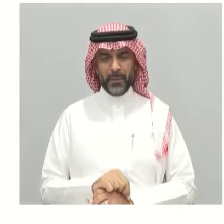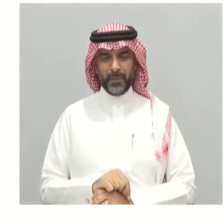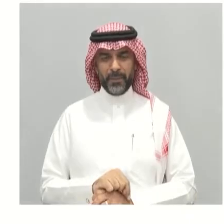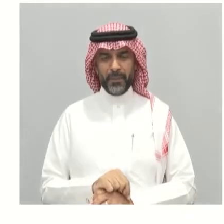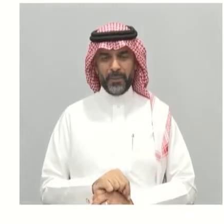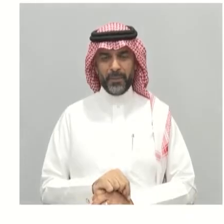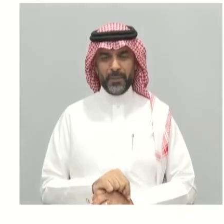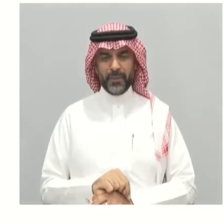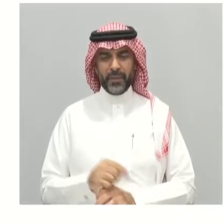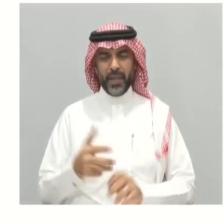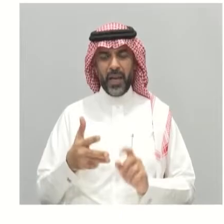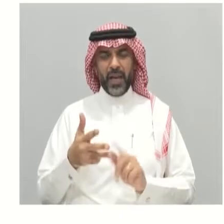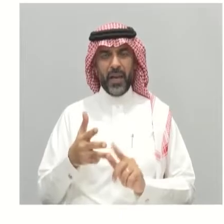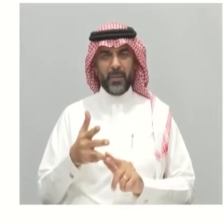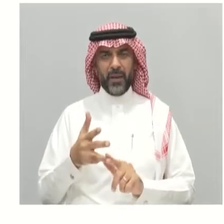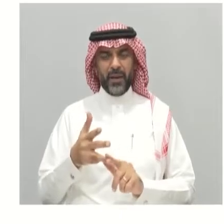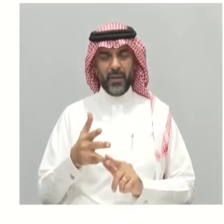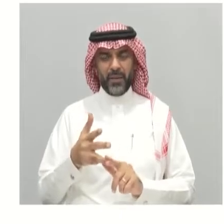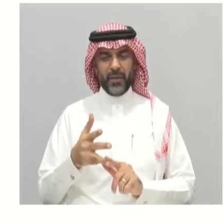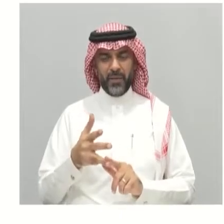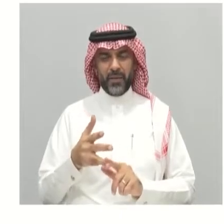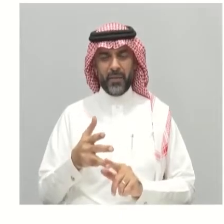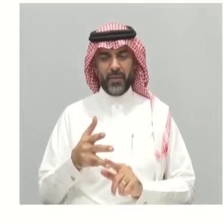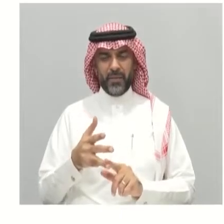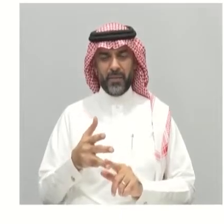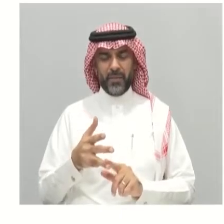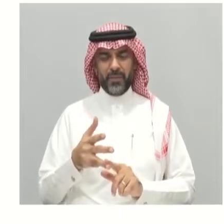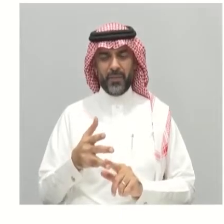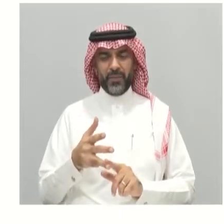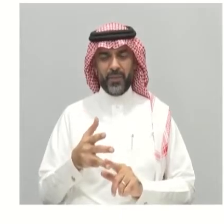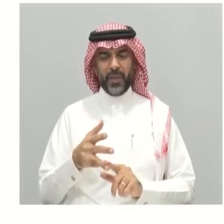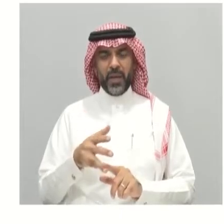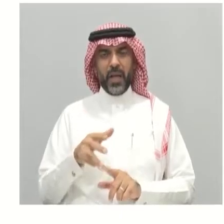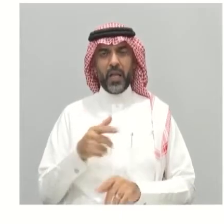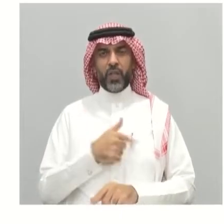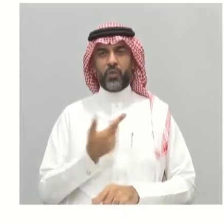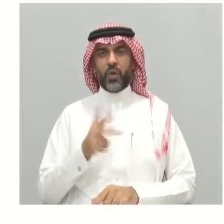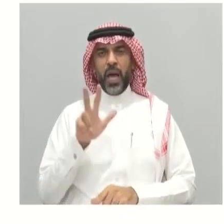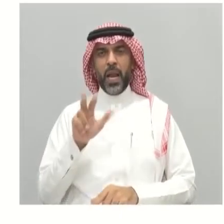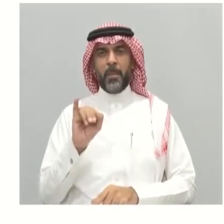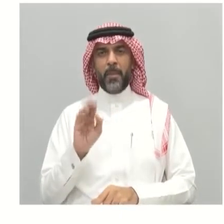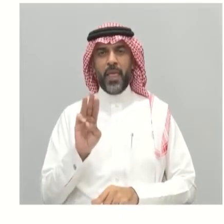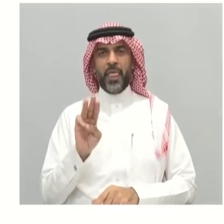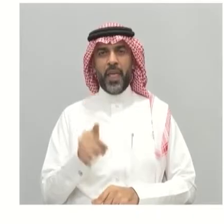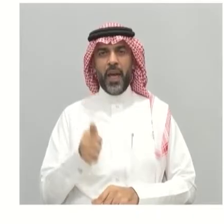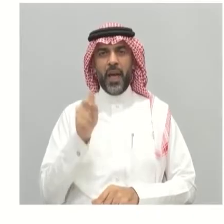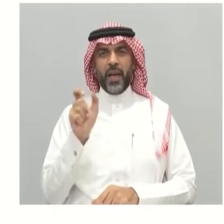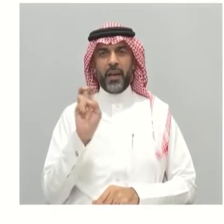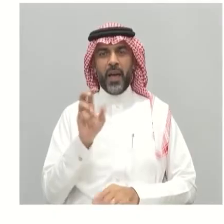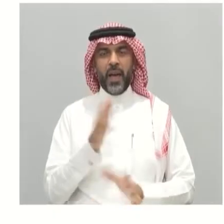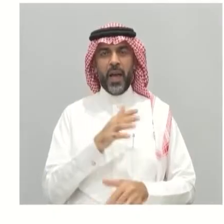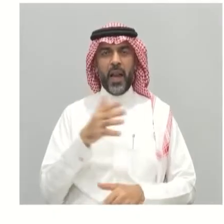الطحلب ايضا لدينا تركيب مهم جدا في عشب البحر ما يسمى بالمثانه الهوائيه